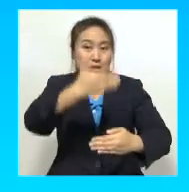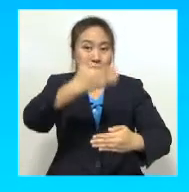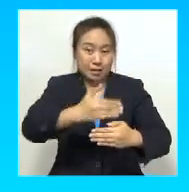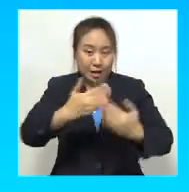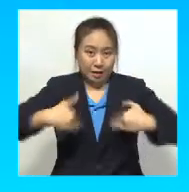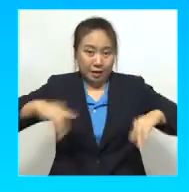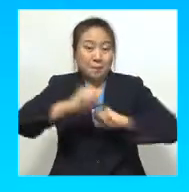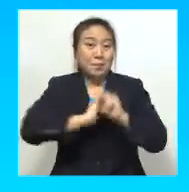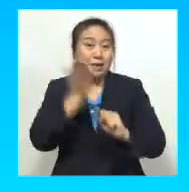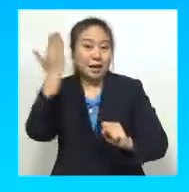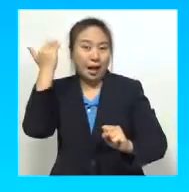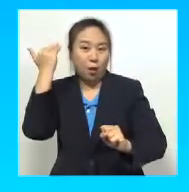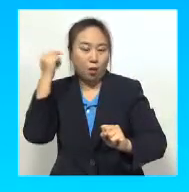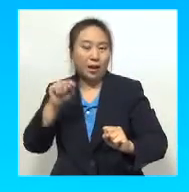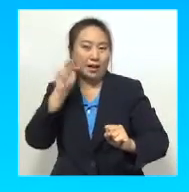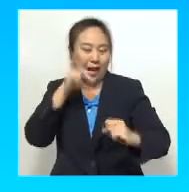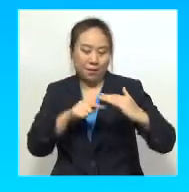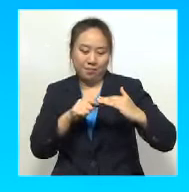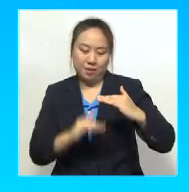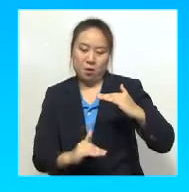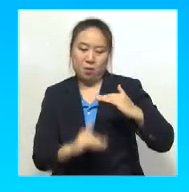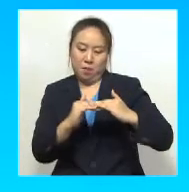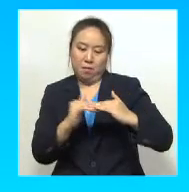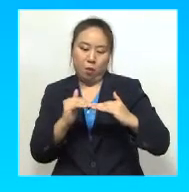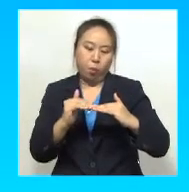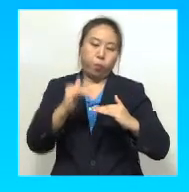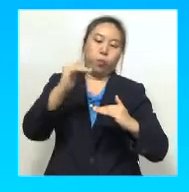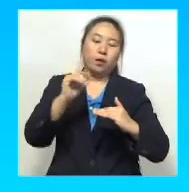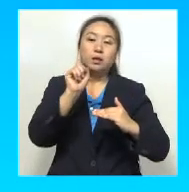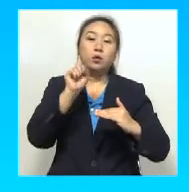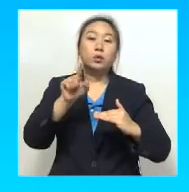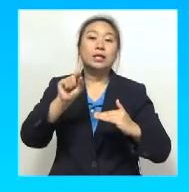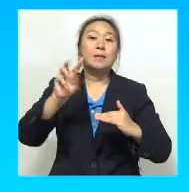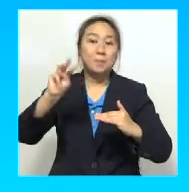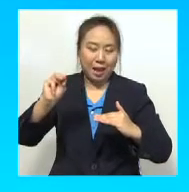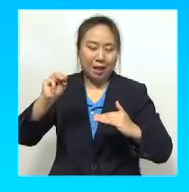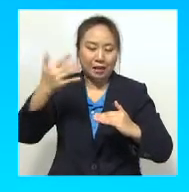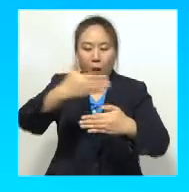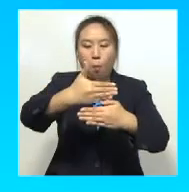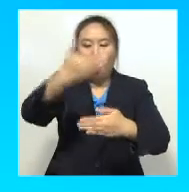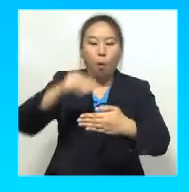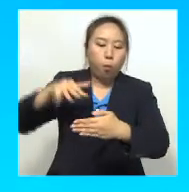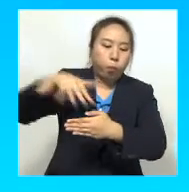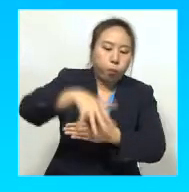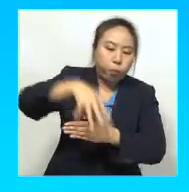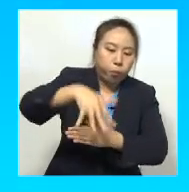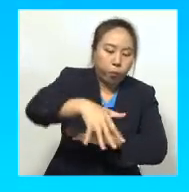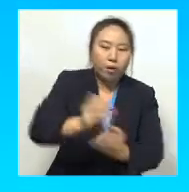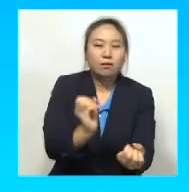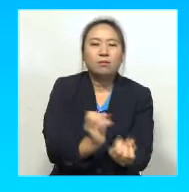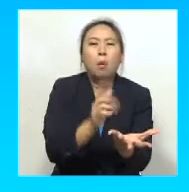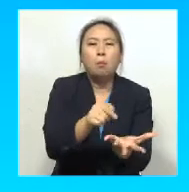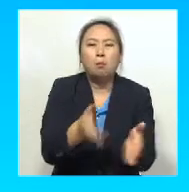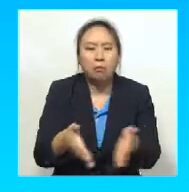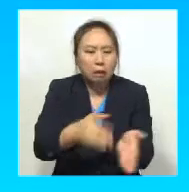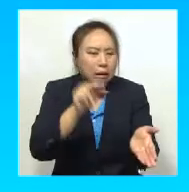ความสูงกว่าระดับเก็บกักเนี่ยประมาณ 1.20 นะครับแล้วก็เมื่อระบายตอนนั้นกระทบกับอำเภอพันนานิคมลงสู่แม่น้ำสงขลา